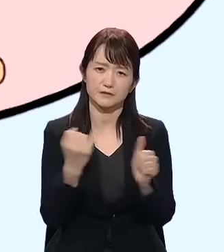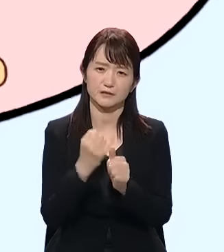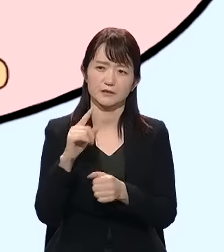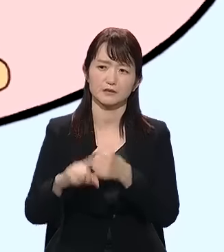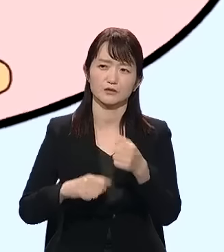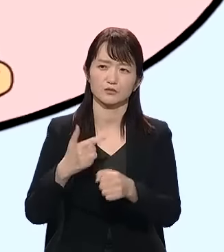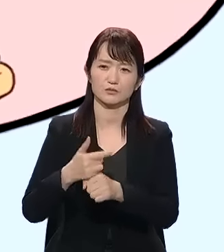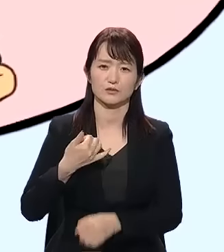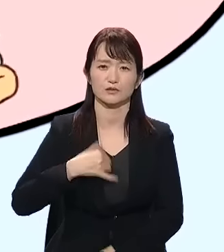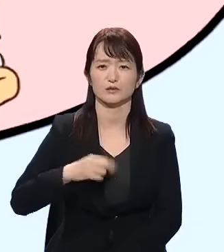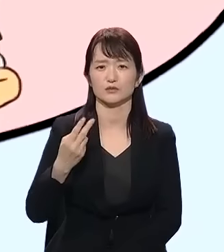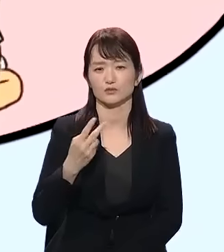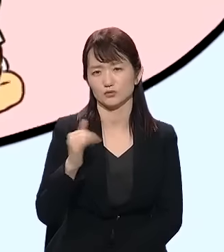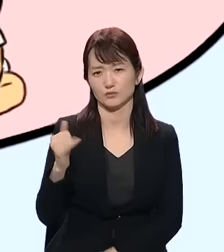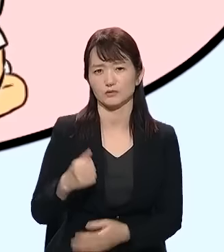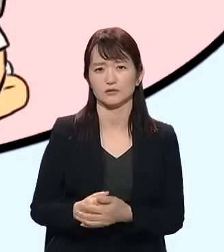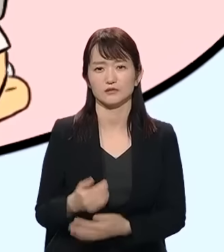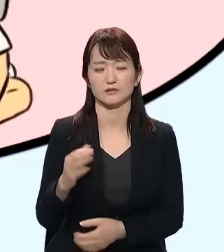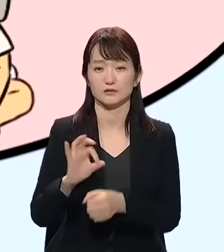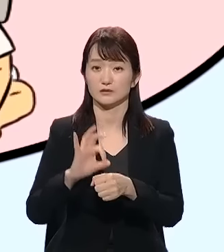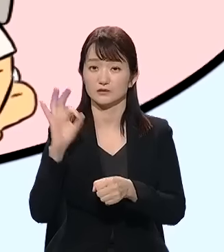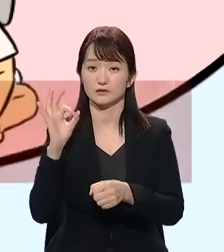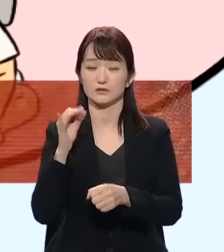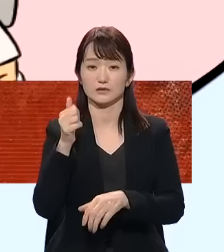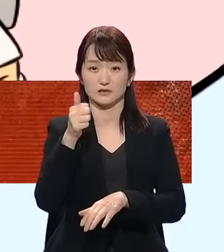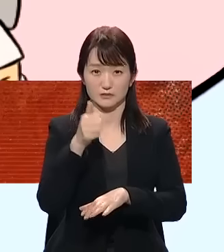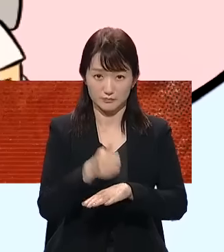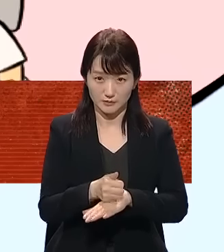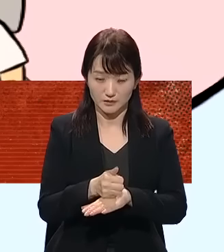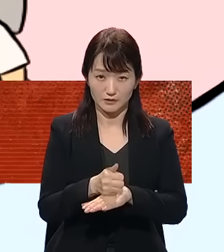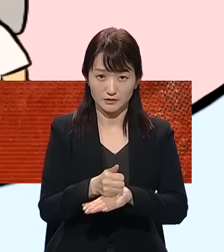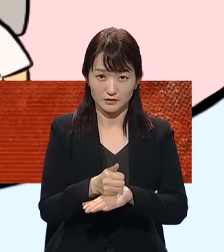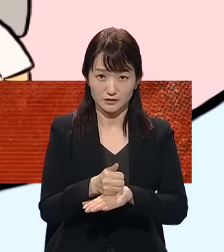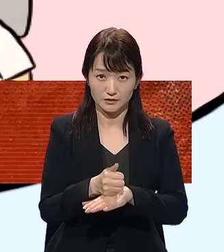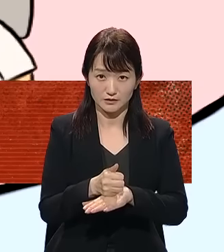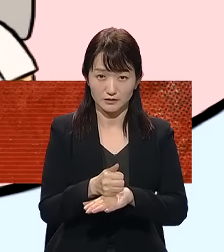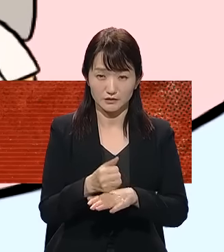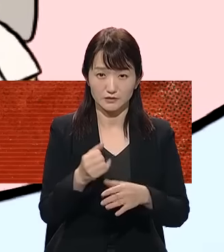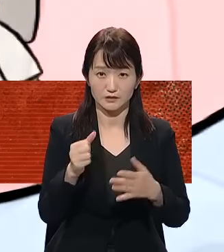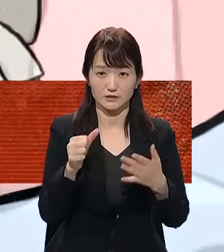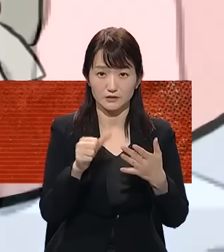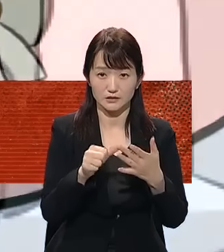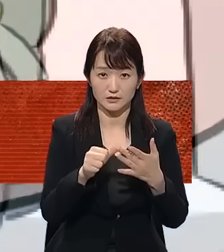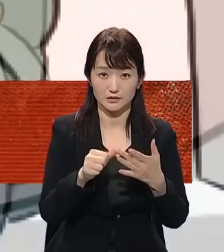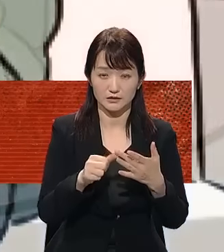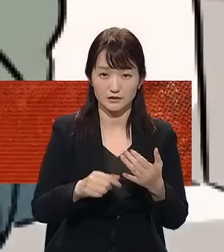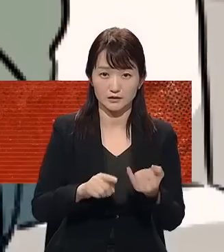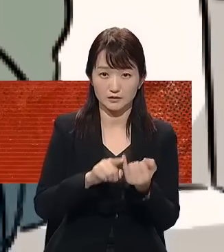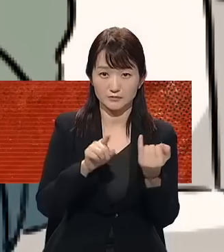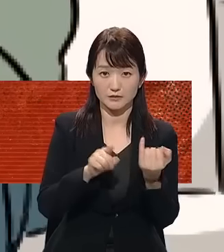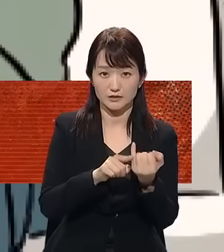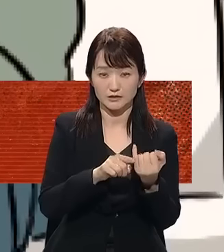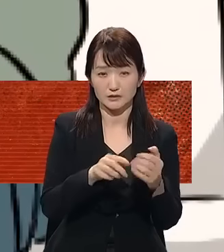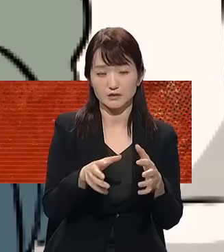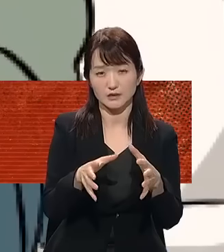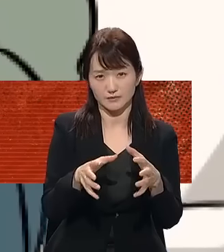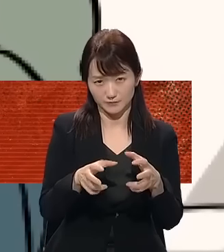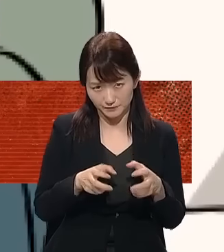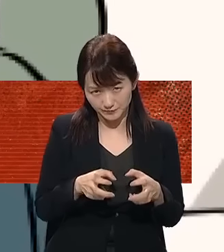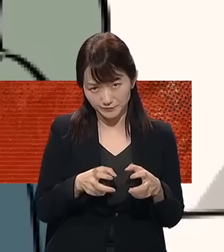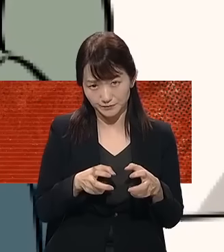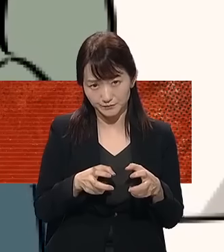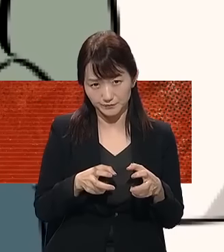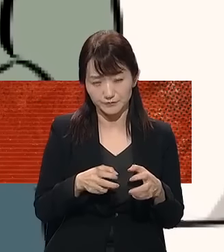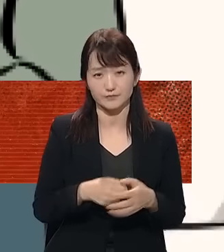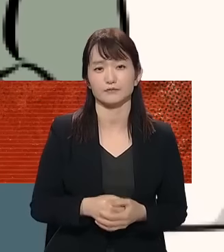명이 있는데요 사연자는 지난 10년 전에 막내인 셋째 아들 아이를 했다가 유산한 경험이 있습니다 임시 당시에